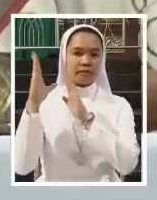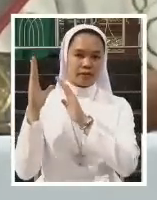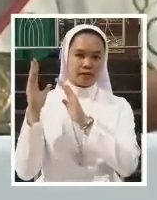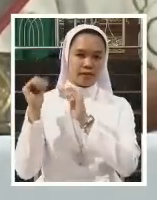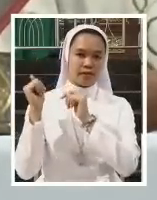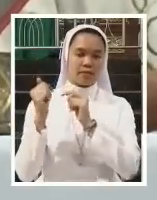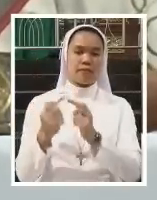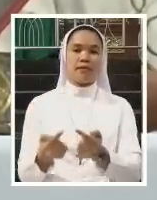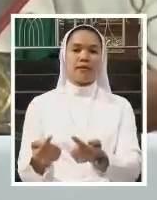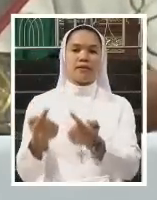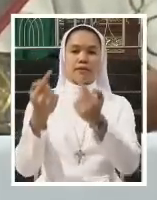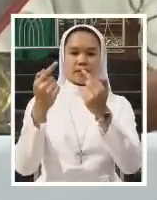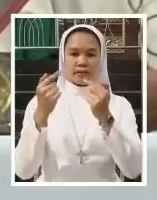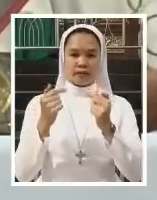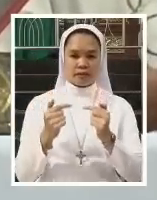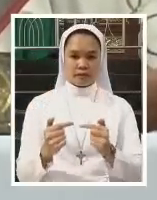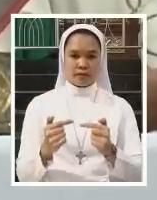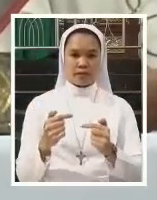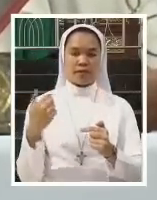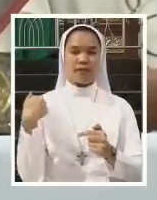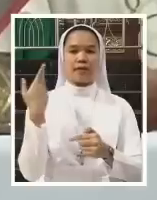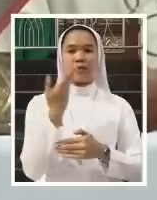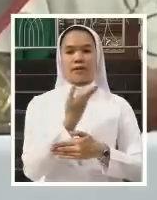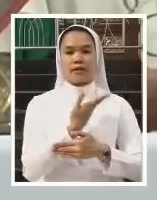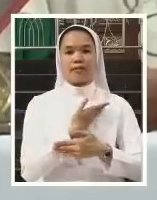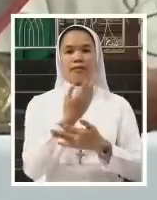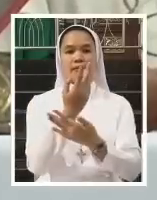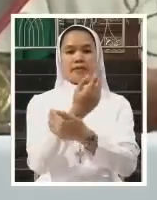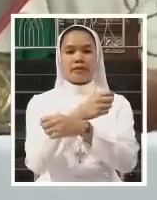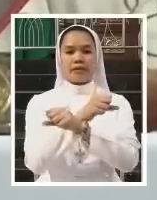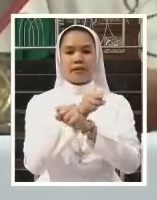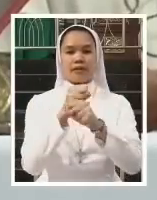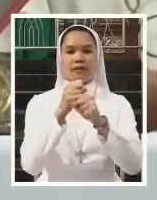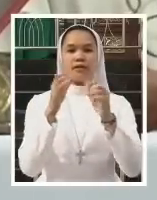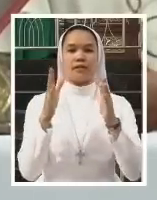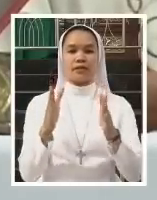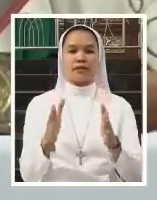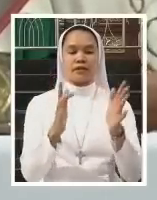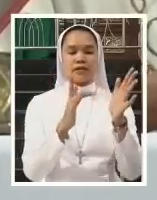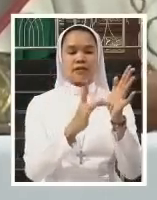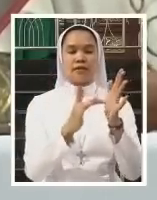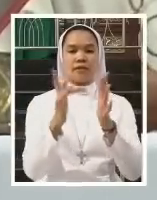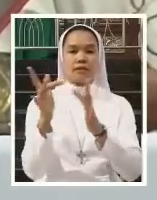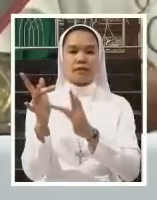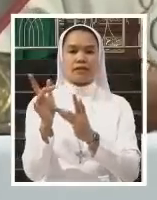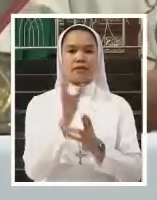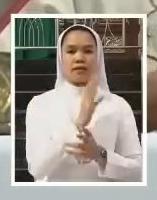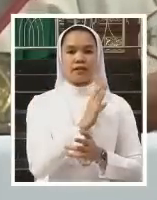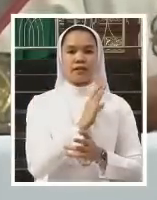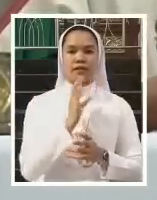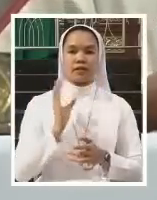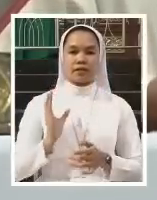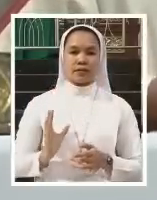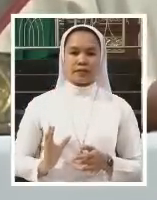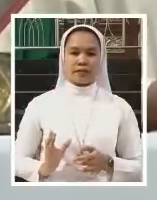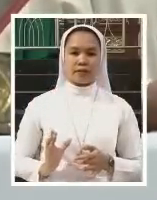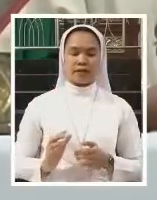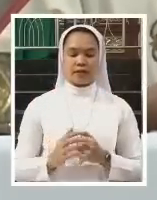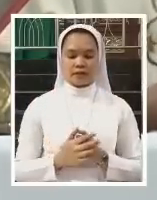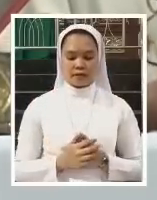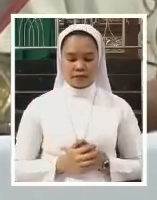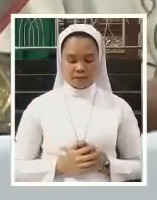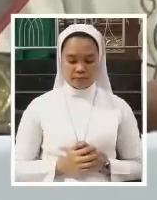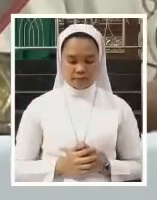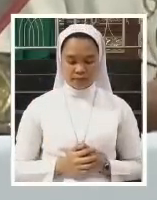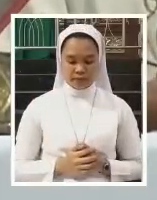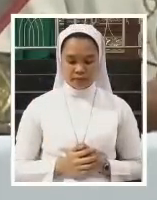maugmang paglaom asin pagdatong kang samong paraligtas na si Jesu Kristo.